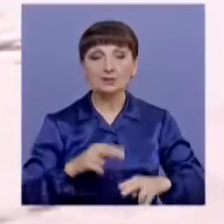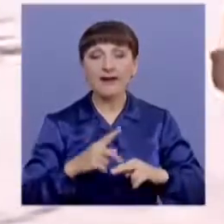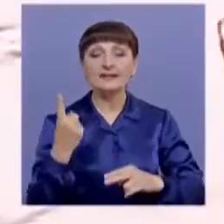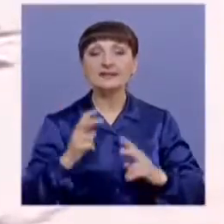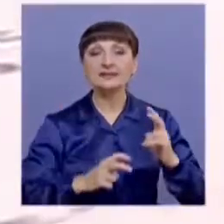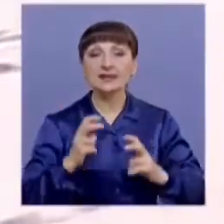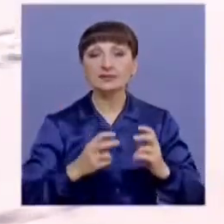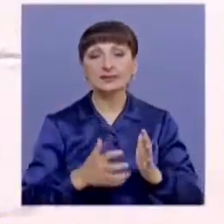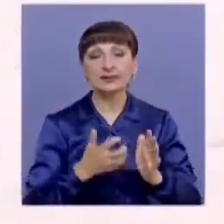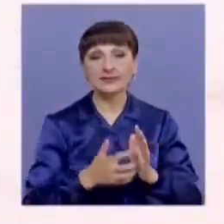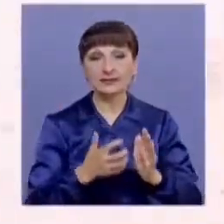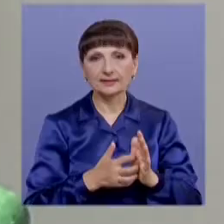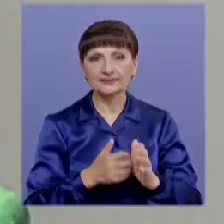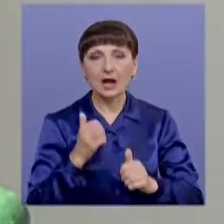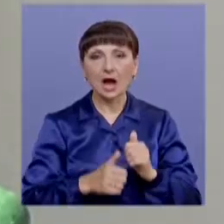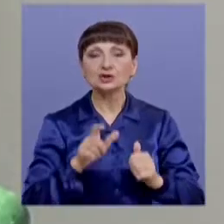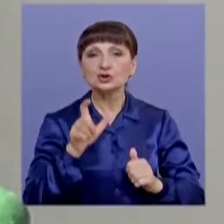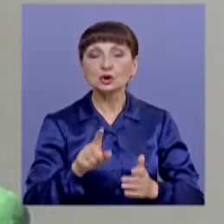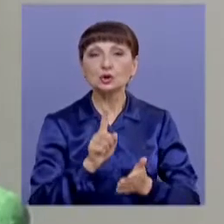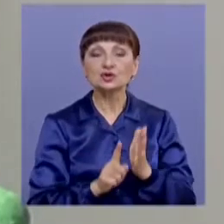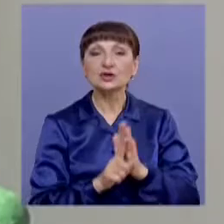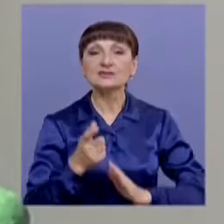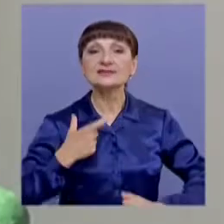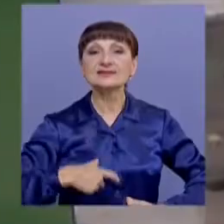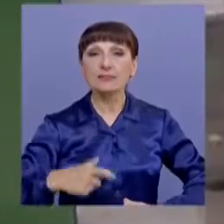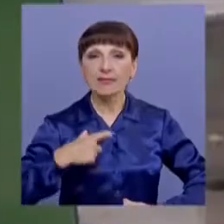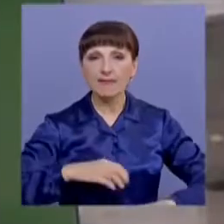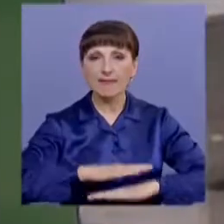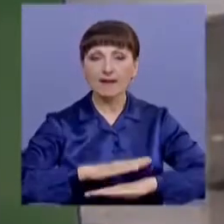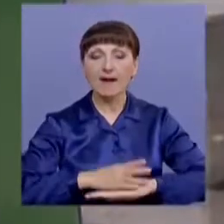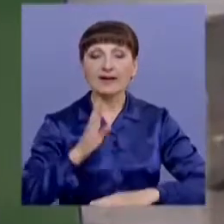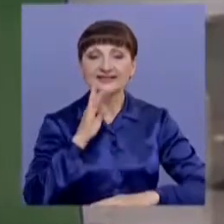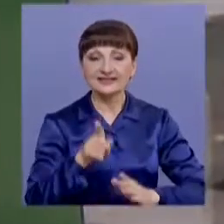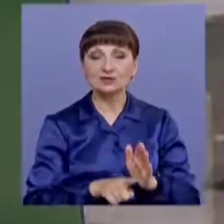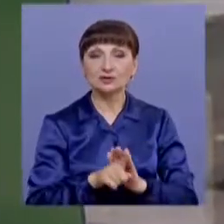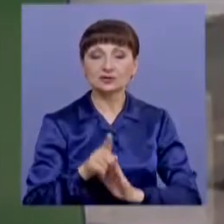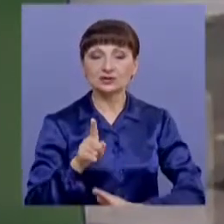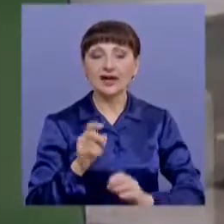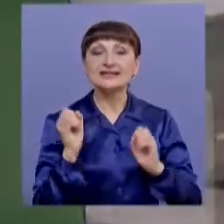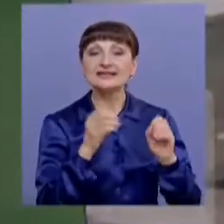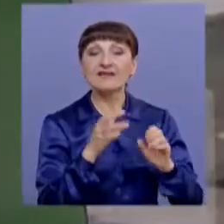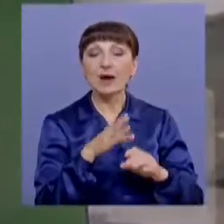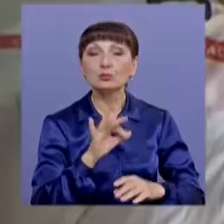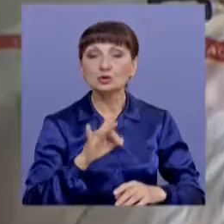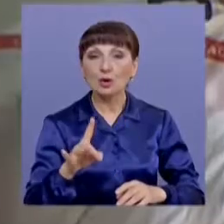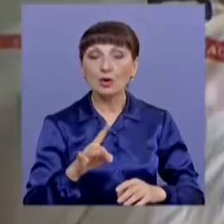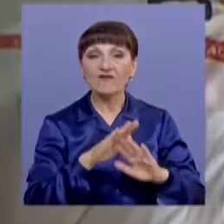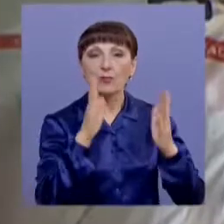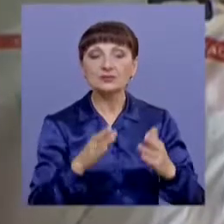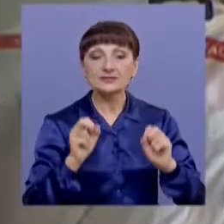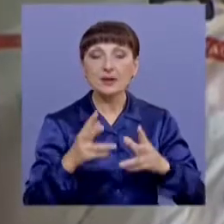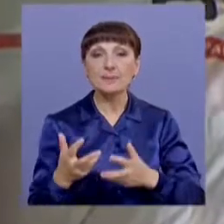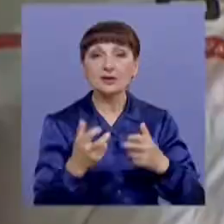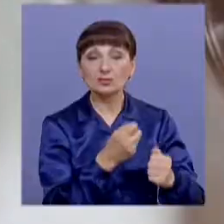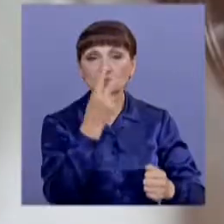одного завода невозможно. Каждый житель должен начать с себя, как это сделала Ксения Бастанова. Сдавать бытовые отходы в пункт приема для